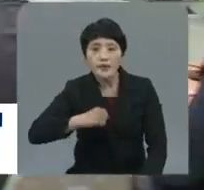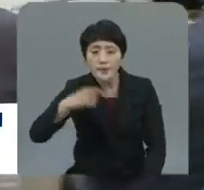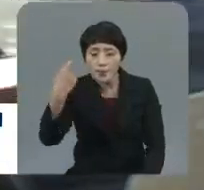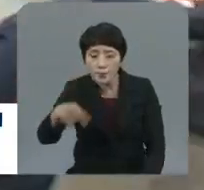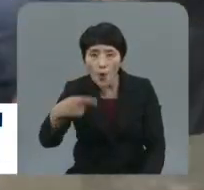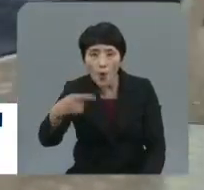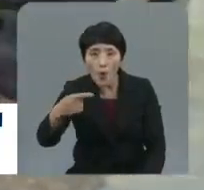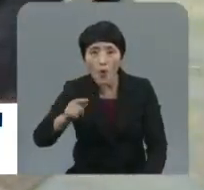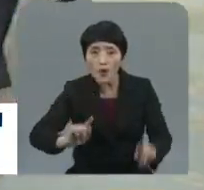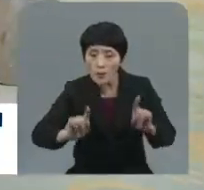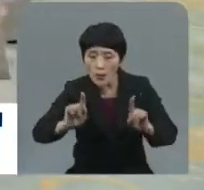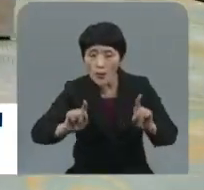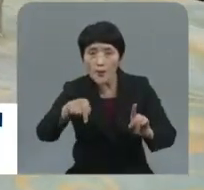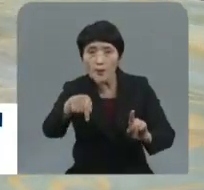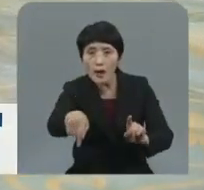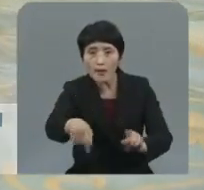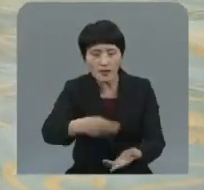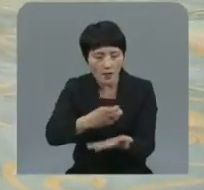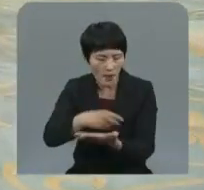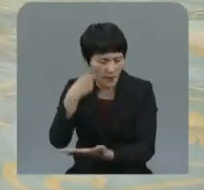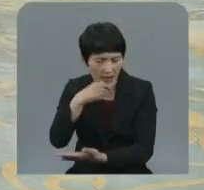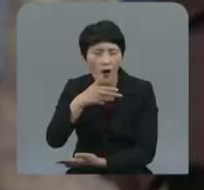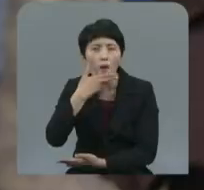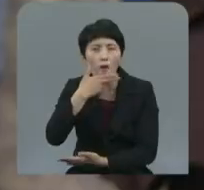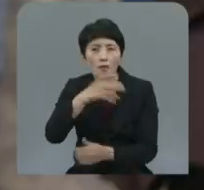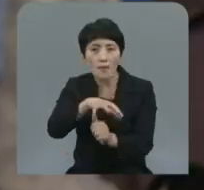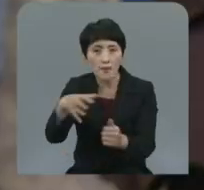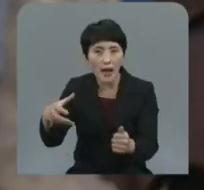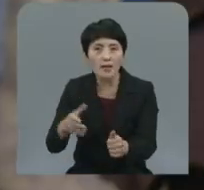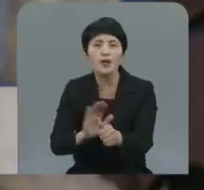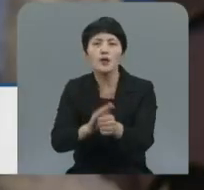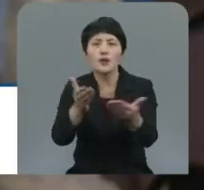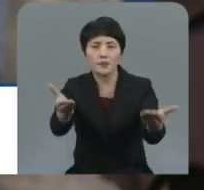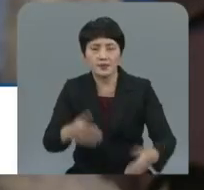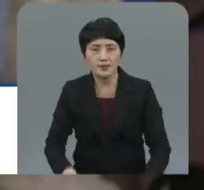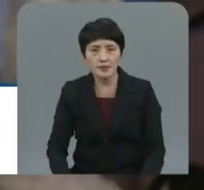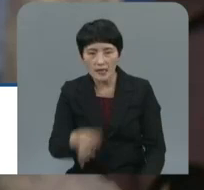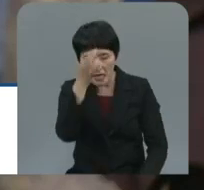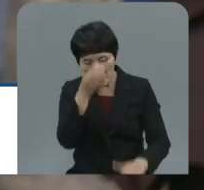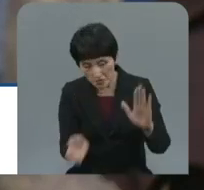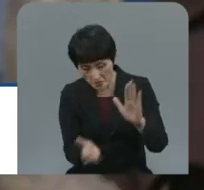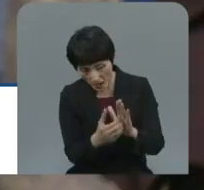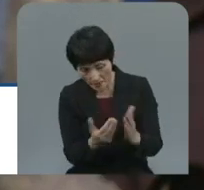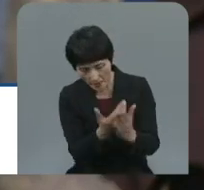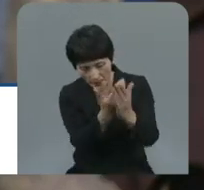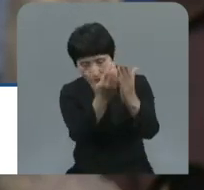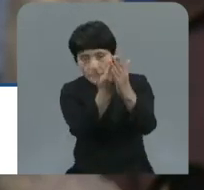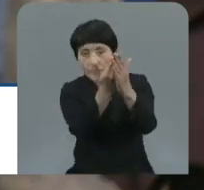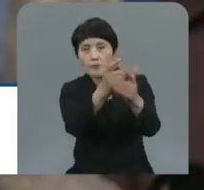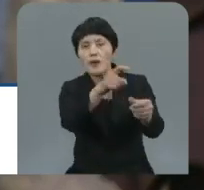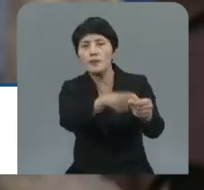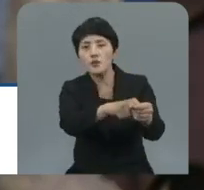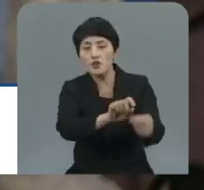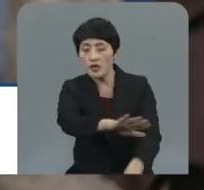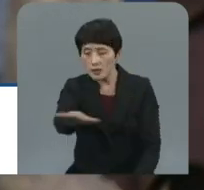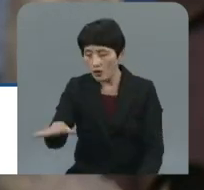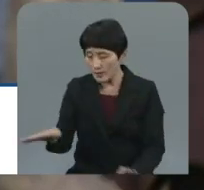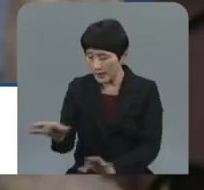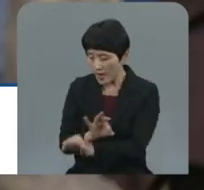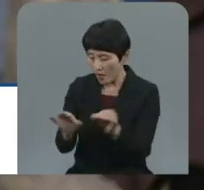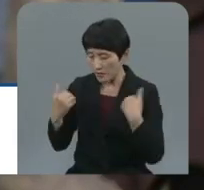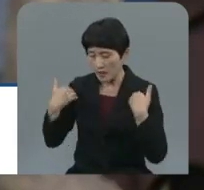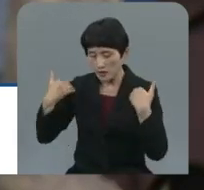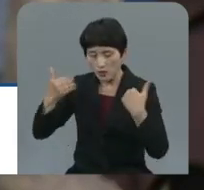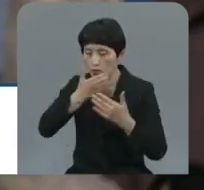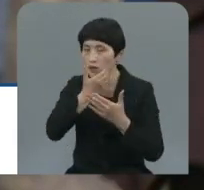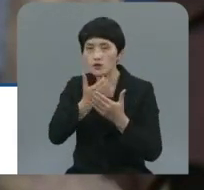chuyên về thiết kế chiếc bán dẫn tại cụm công nghiệp này thành phố đông y được đánh giá là địa điểm có thể liên kết với hạ tầng sản xuất thiết kế